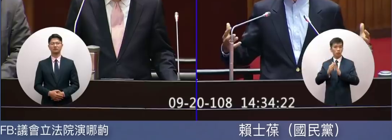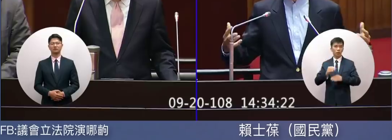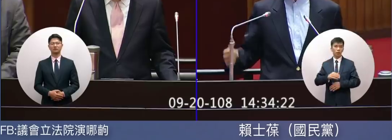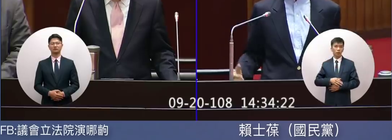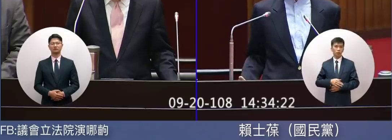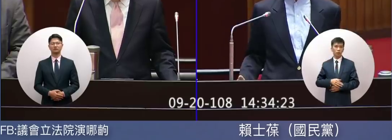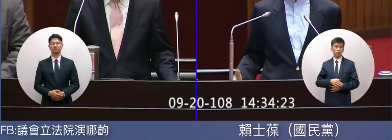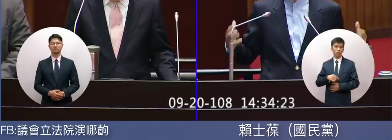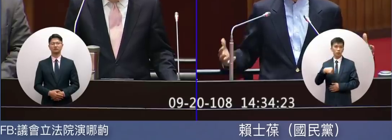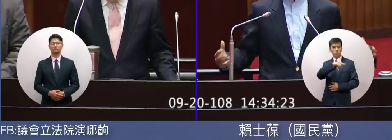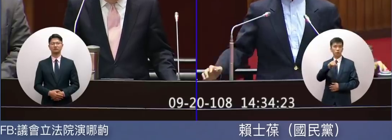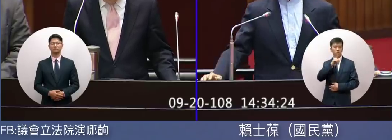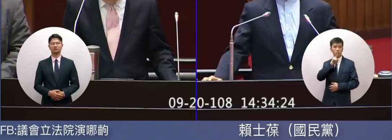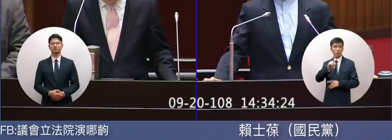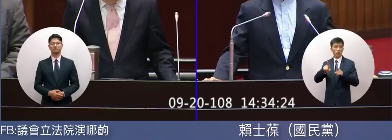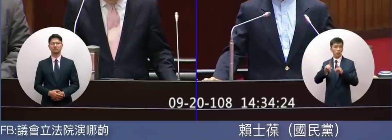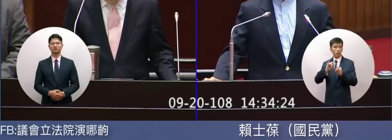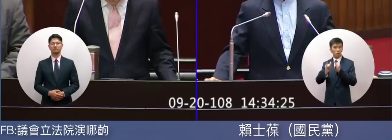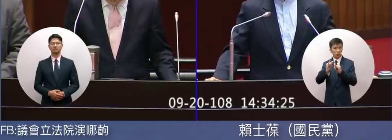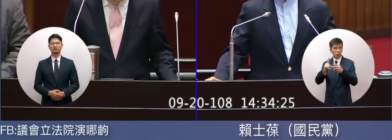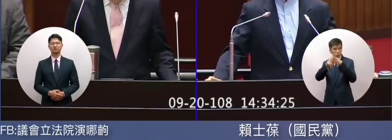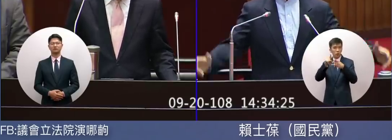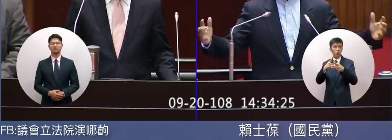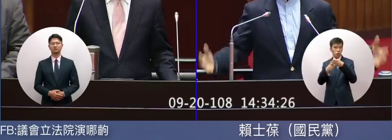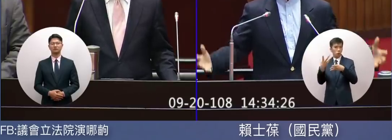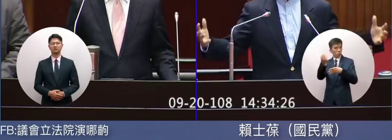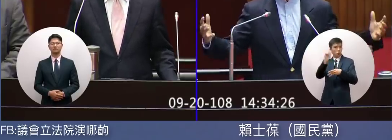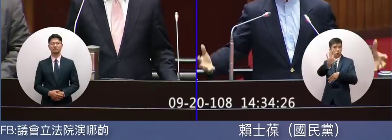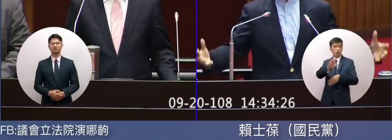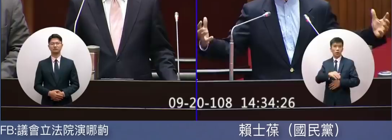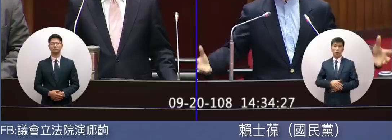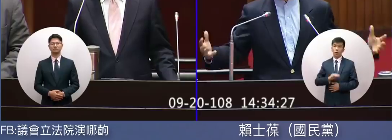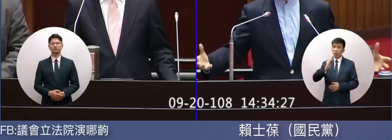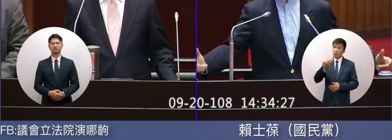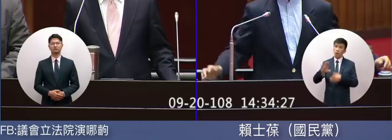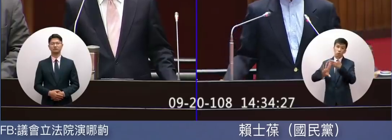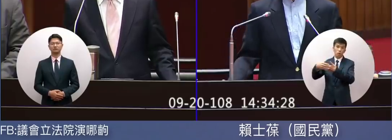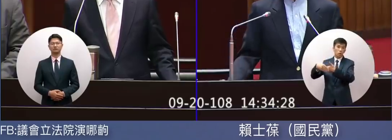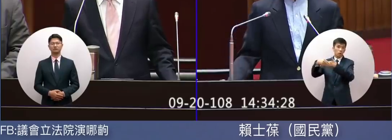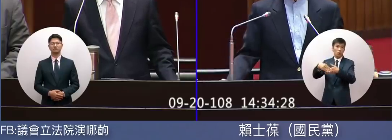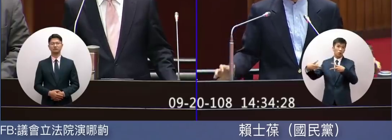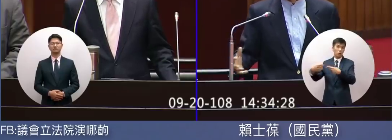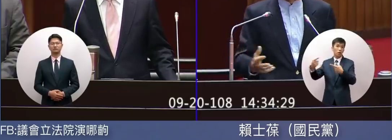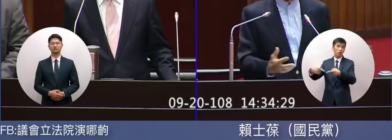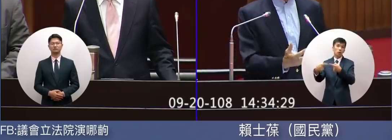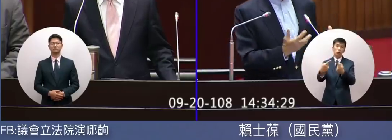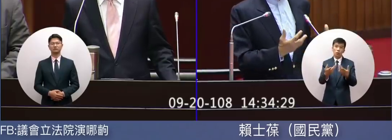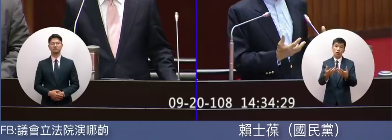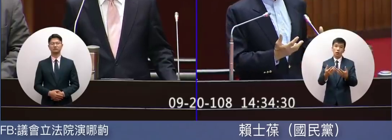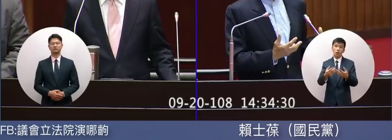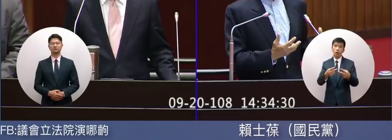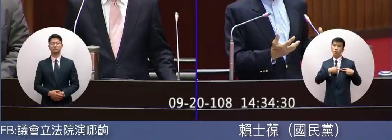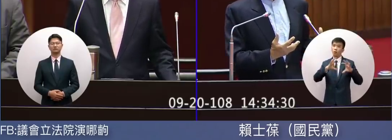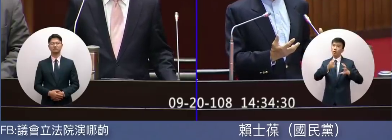号称一直是民主国家、主权独立的国家，结果外交这样子连续被断交，然后